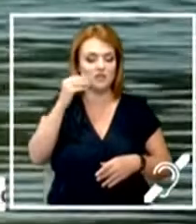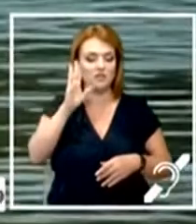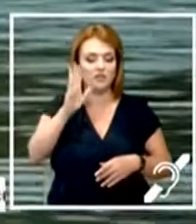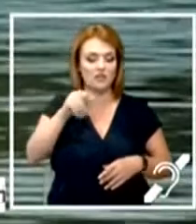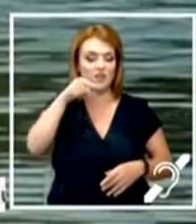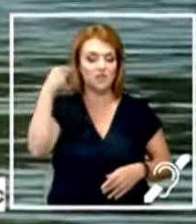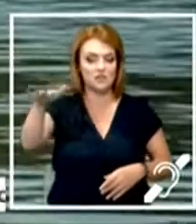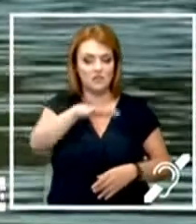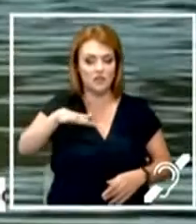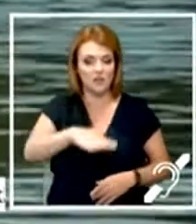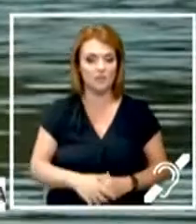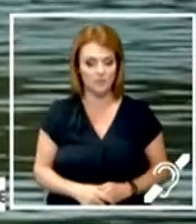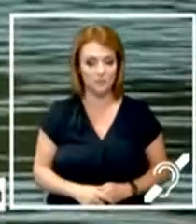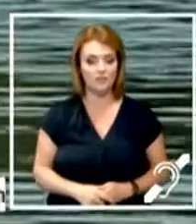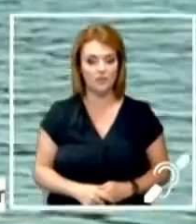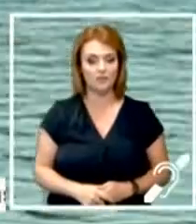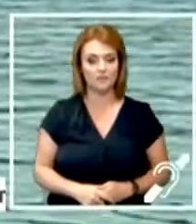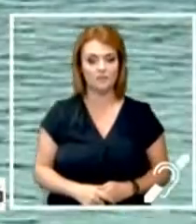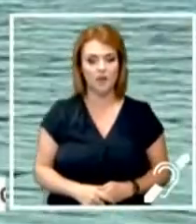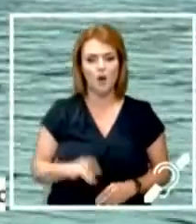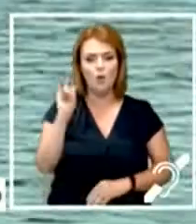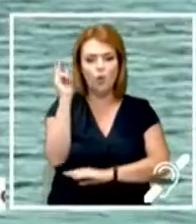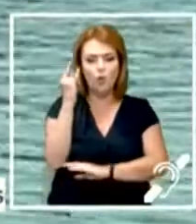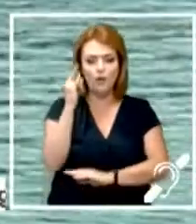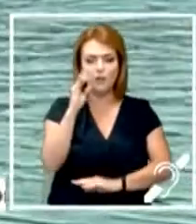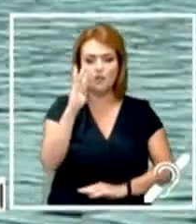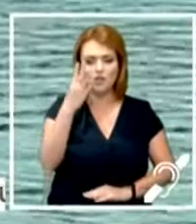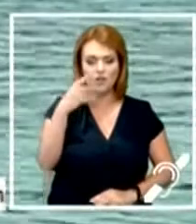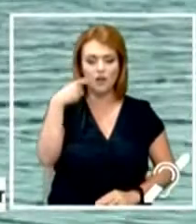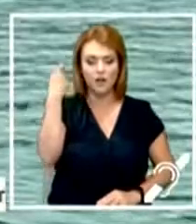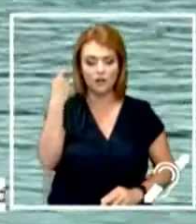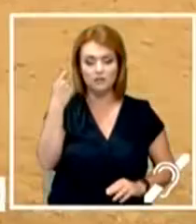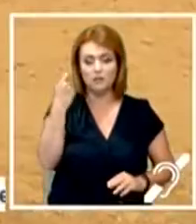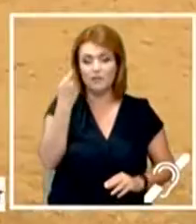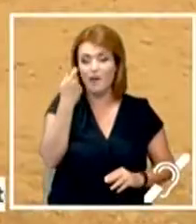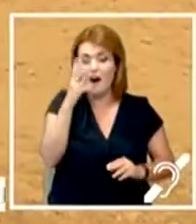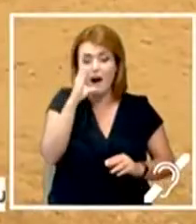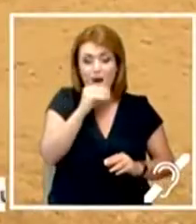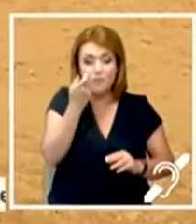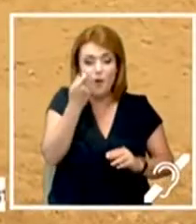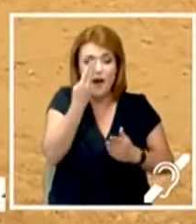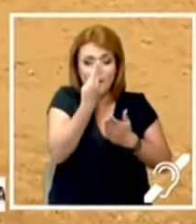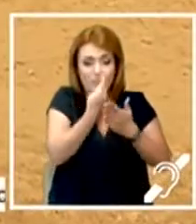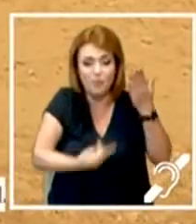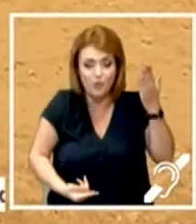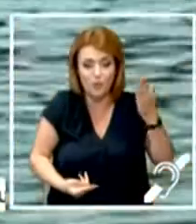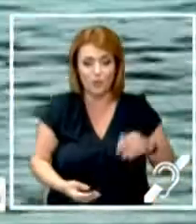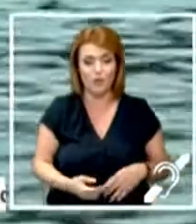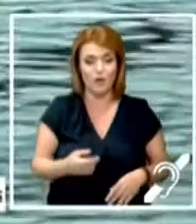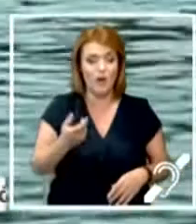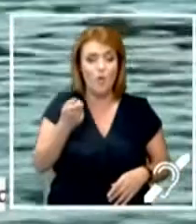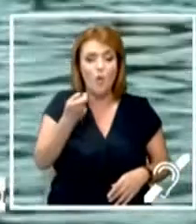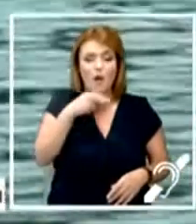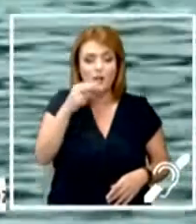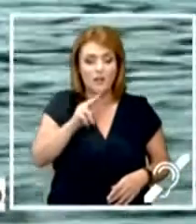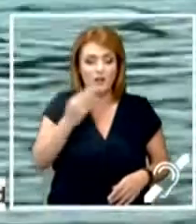Un copil de 4 ani a fost la un pas să se înnece în lacul din parcul Valea Morilor după ce a sărit în apă într-un moment de neatenție al mamei